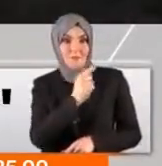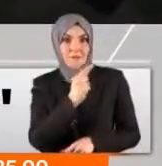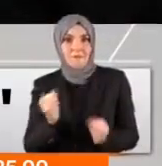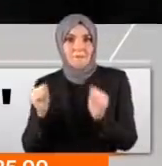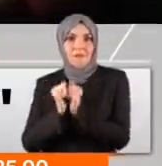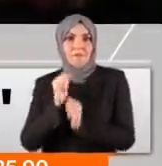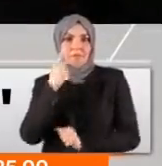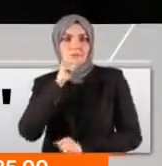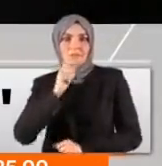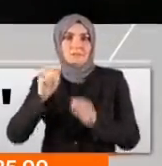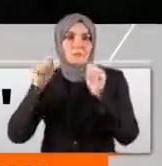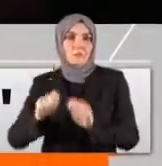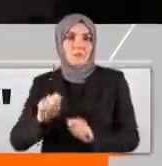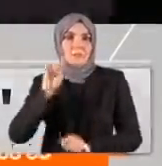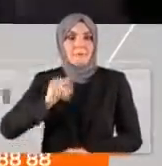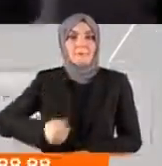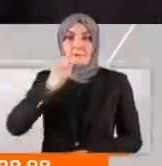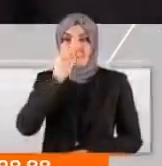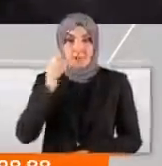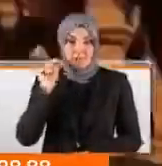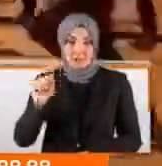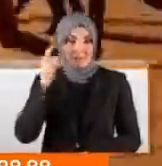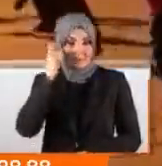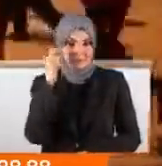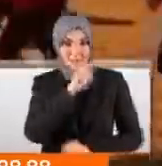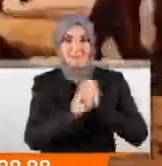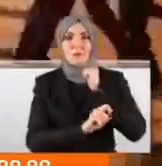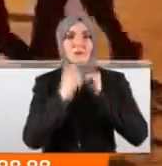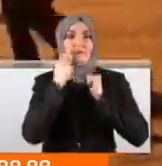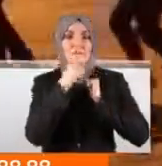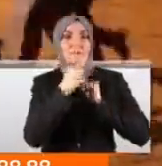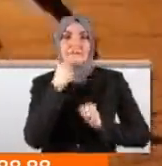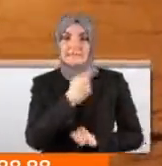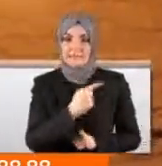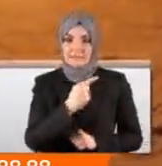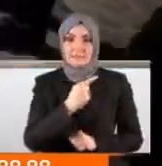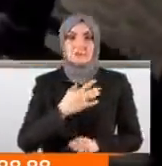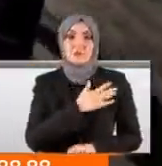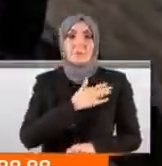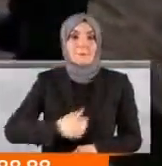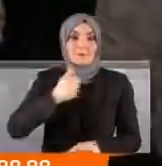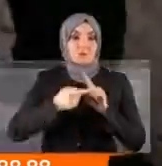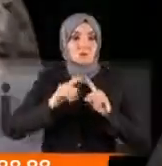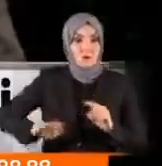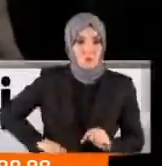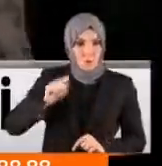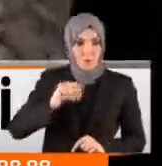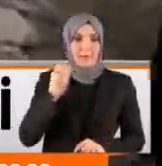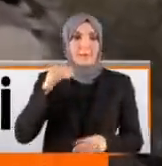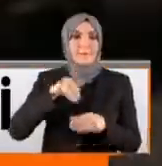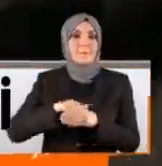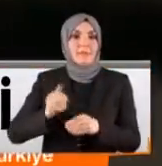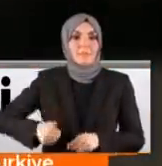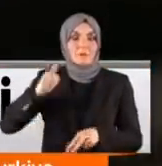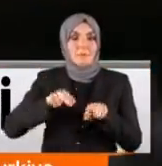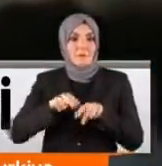lideri Devlet Bahçeli İsrail'e Terör devleti yapıştırılmasında bulunduğu CHP Genel Başkanı Kemal Kılıçdaroğlu ile iyi Parti Genel Başkanı Meral